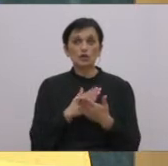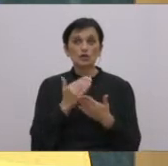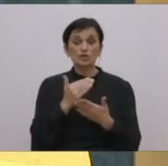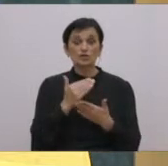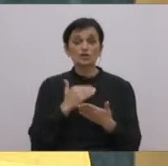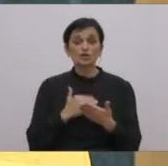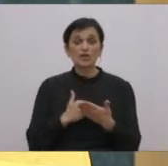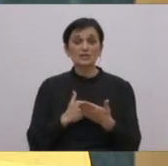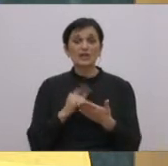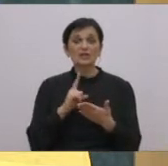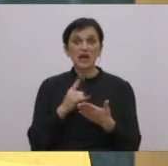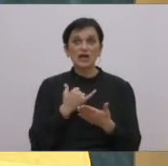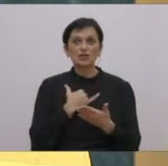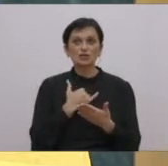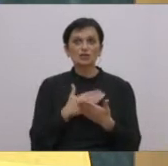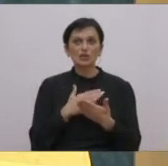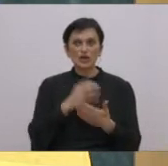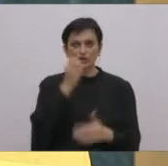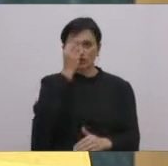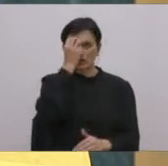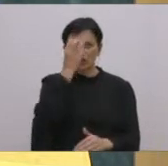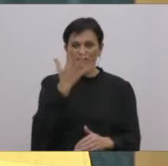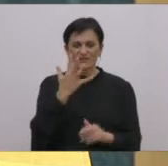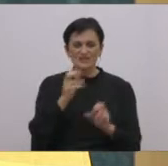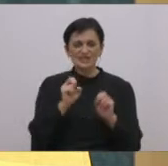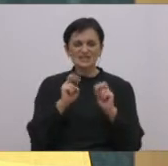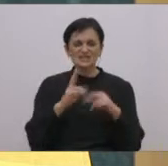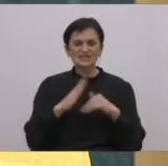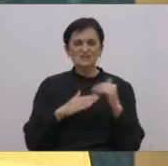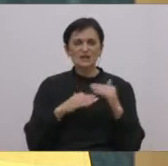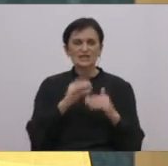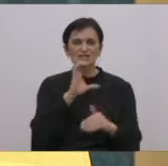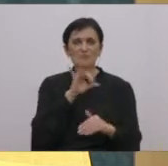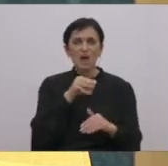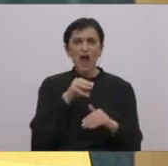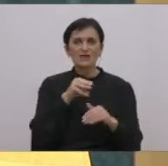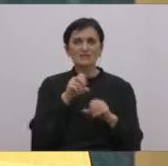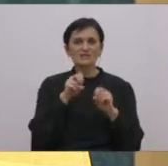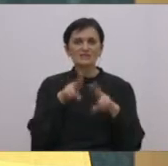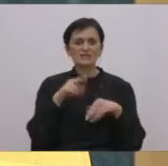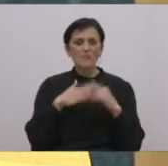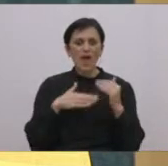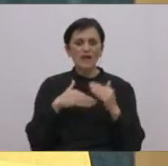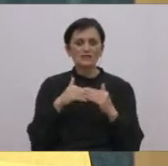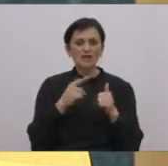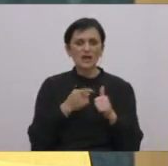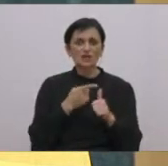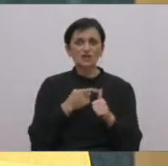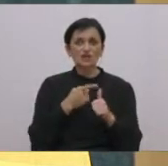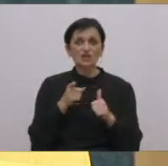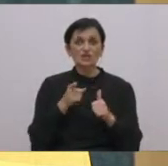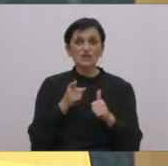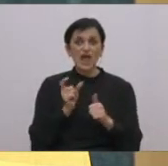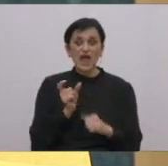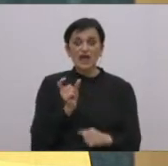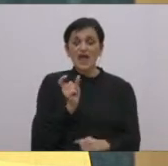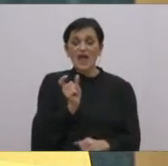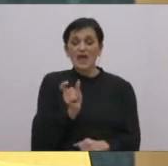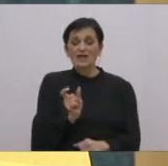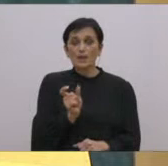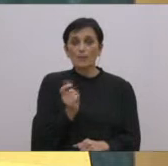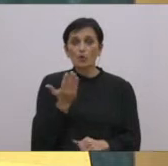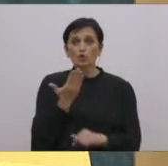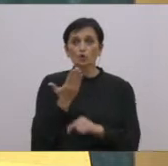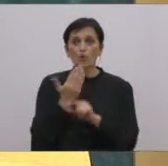შედეგები, რაც გვაქვს ჭკვიანი სპეციალიზაცია, smart specialization, ეს არის ის ელემენტი,